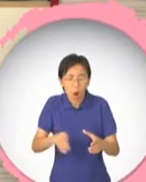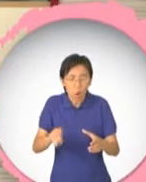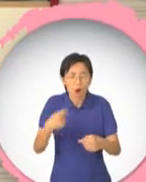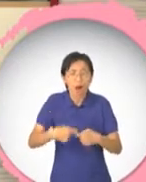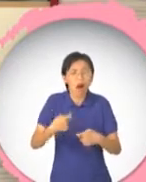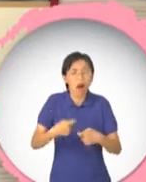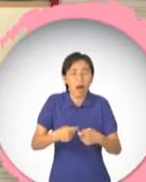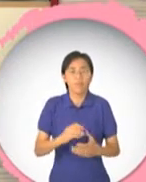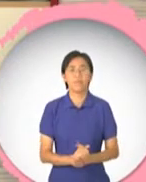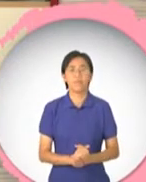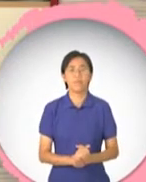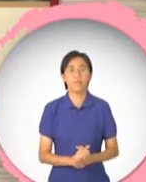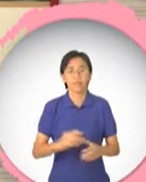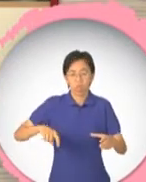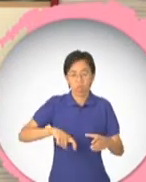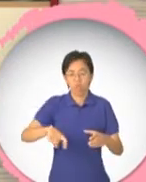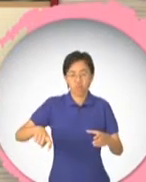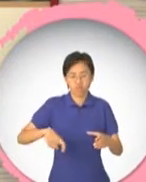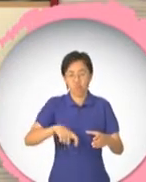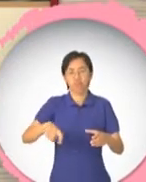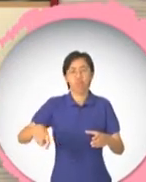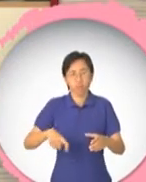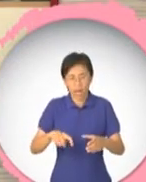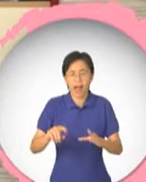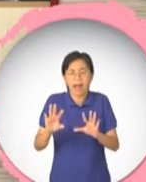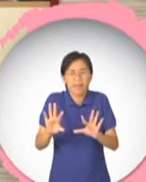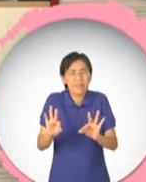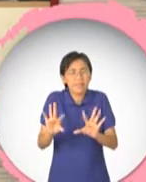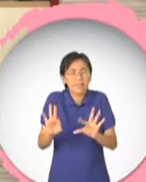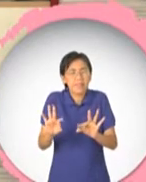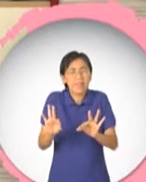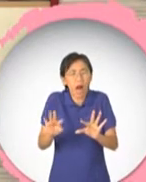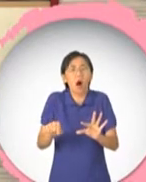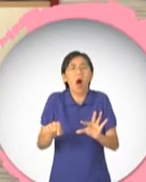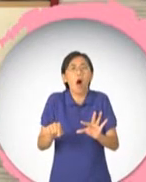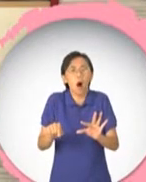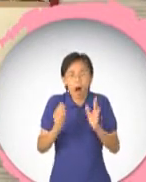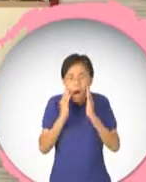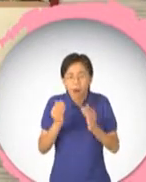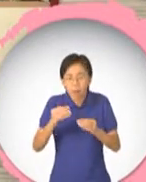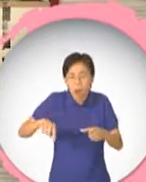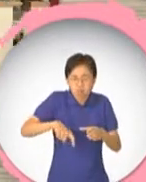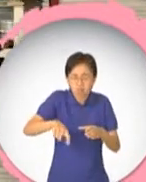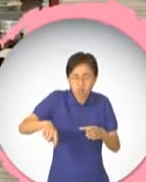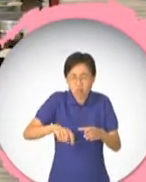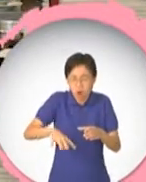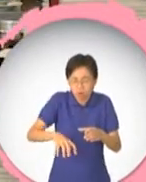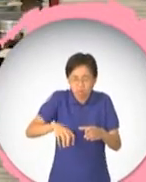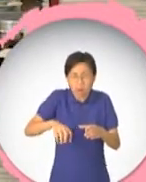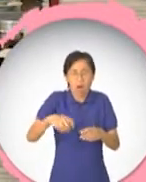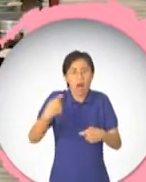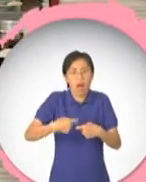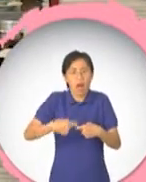ำให้การความเหนียวนะคะหรือการรวมตัวของก้อนแป้งจะช้าลงนะคะนะ